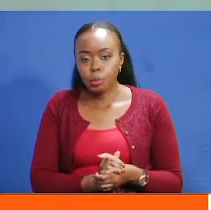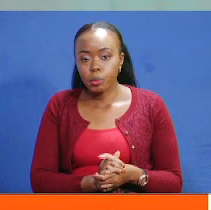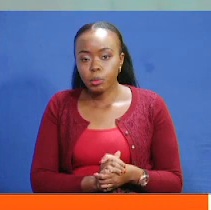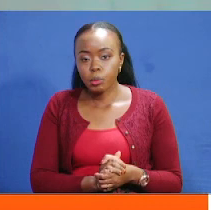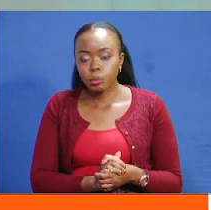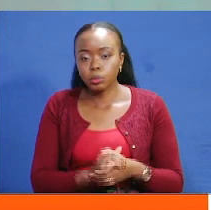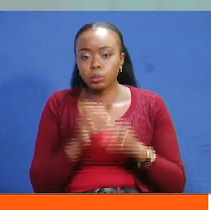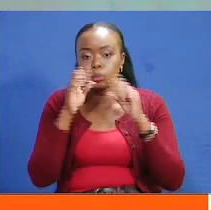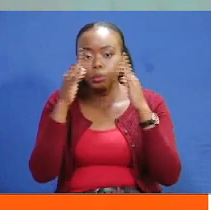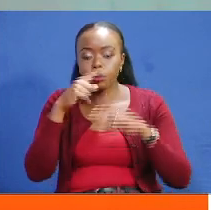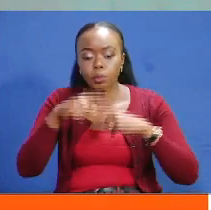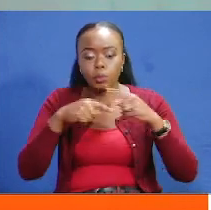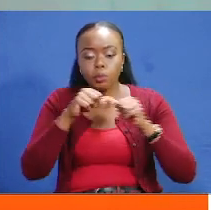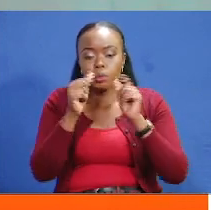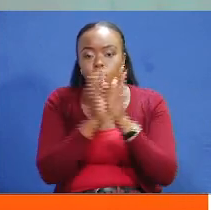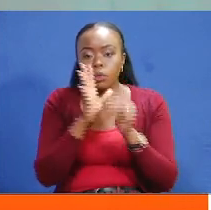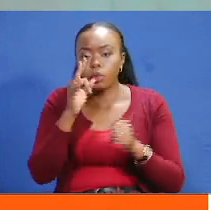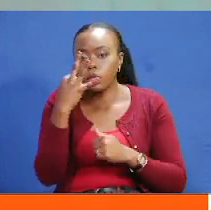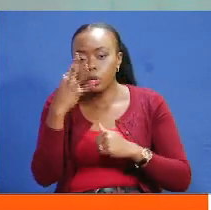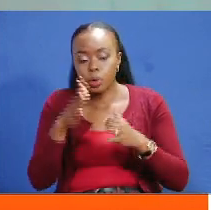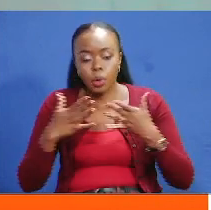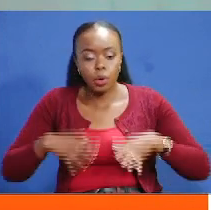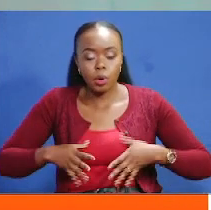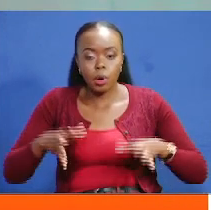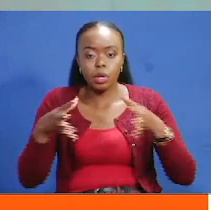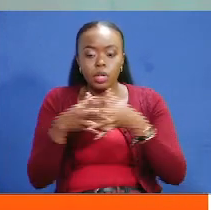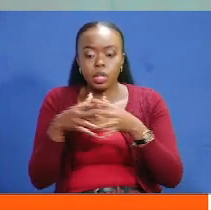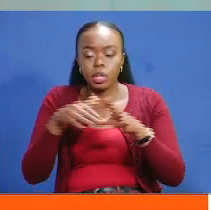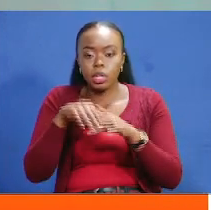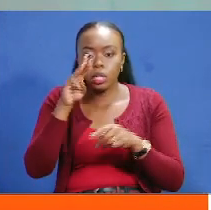Tukisonga mbele, washukiwa watatu wamekamatwa katika kaunti ya Machakos.